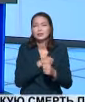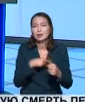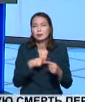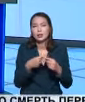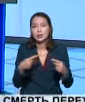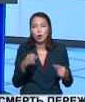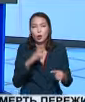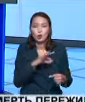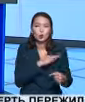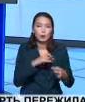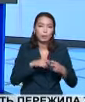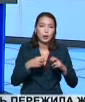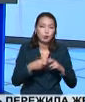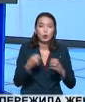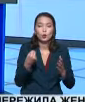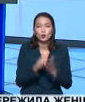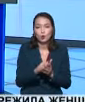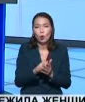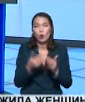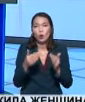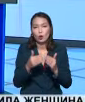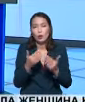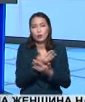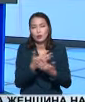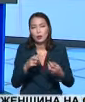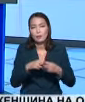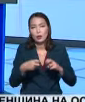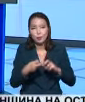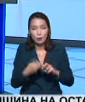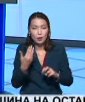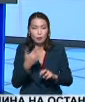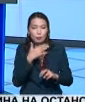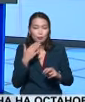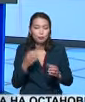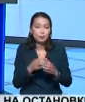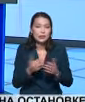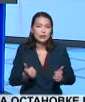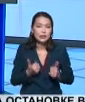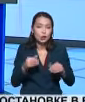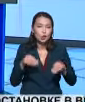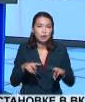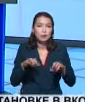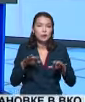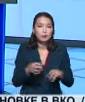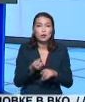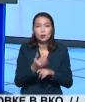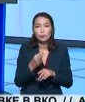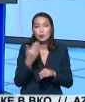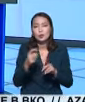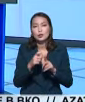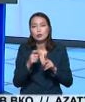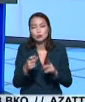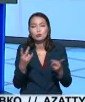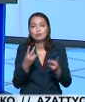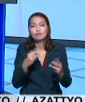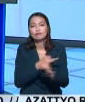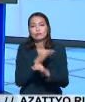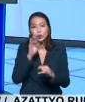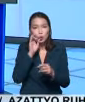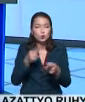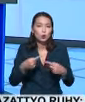– от юридических проблем до коммунальных. Многие обращения партийцы постарались решить на месте. Некоторые, по их словам, потребуют обсуждения с